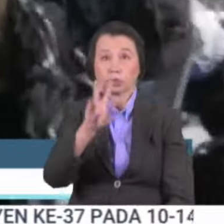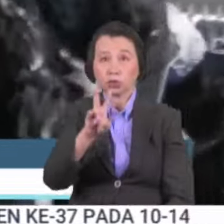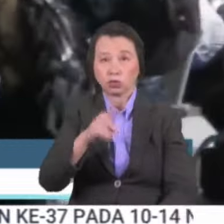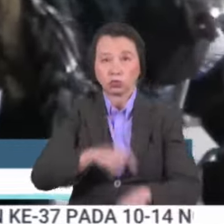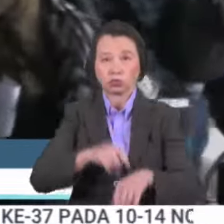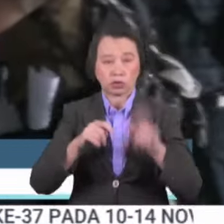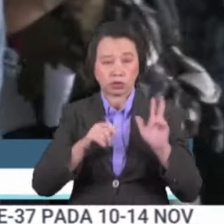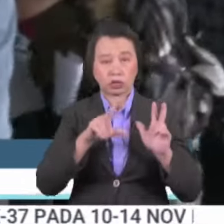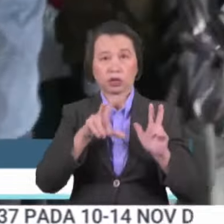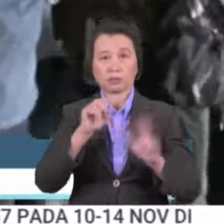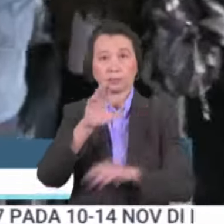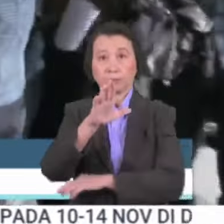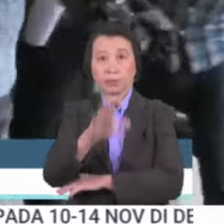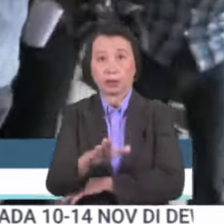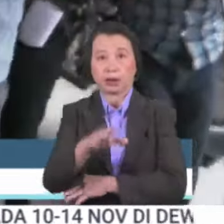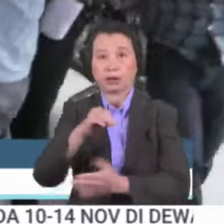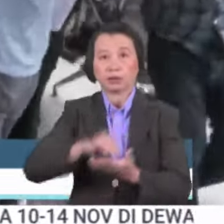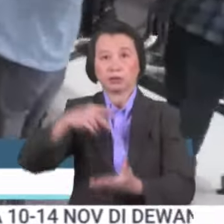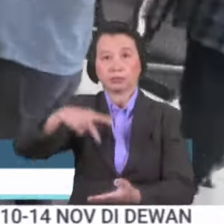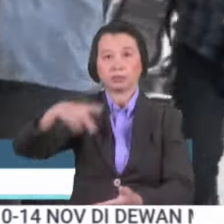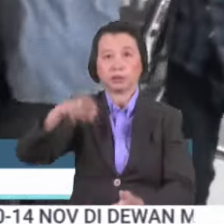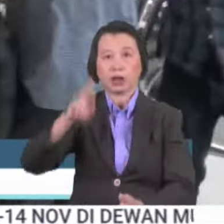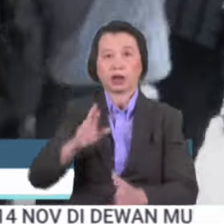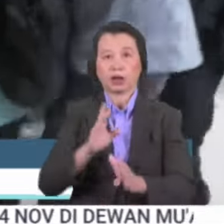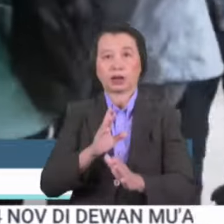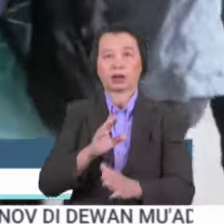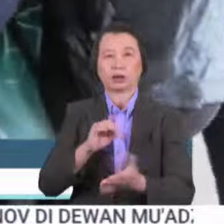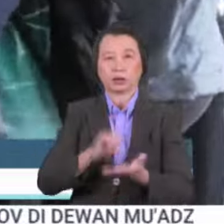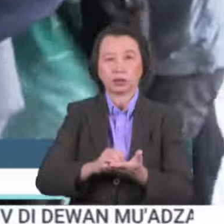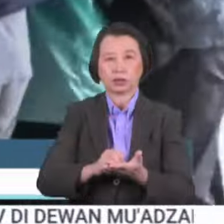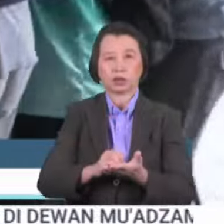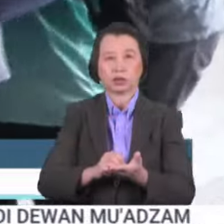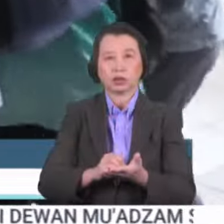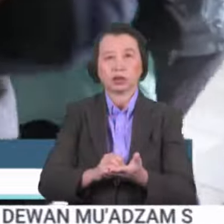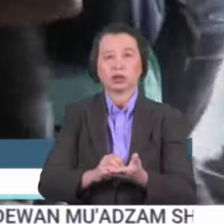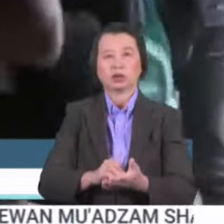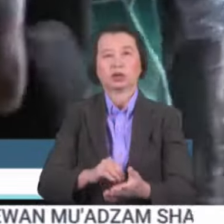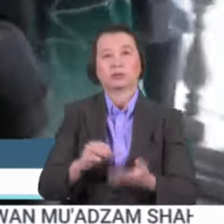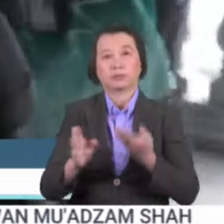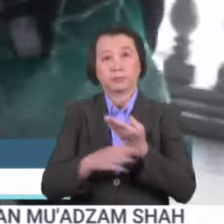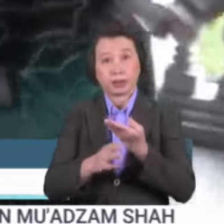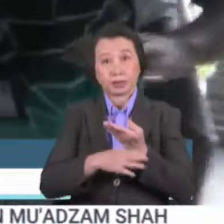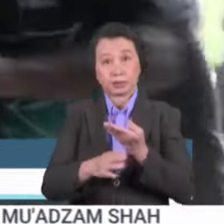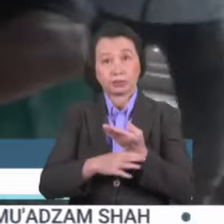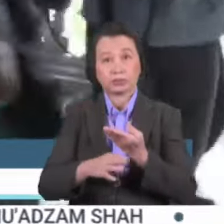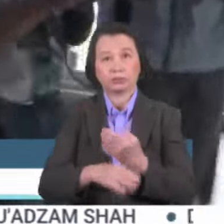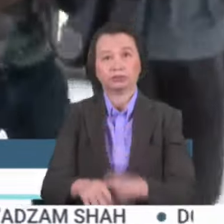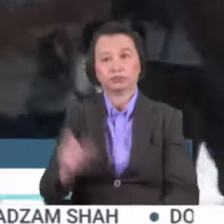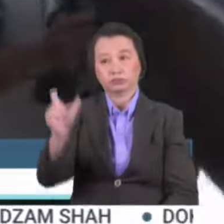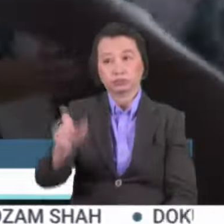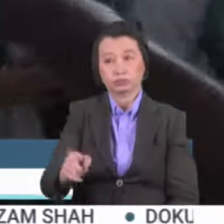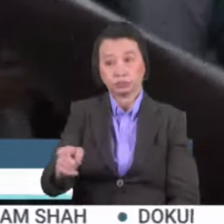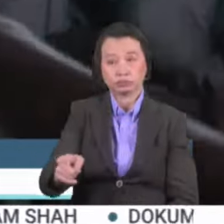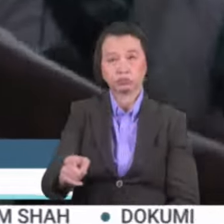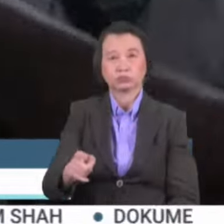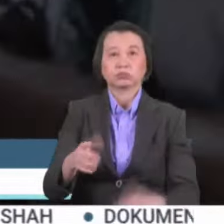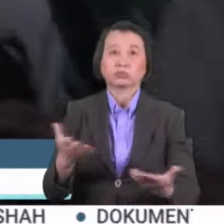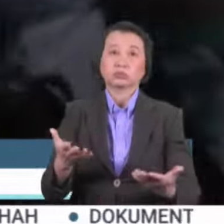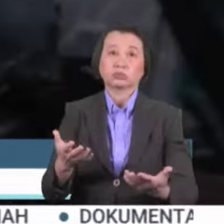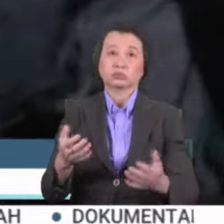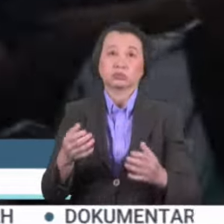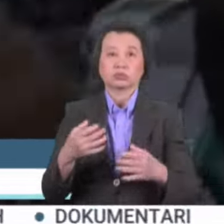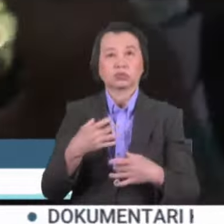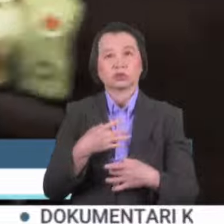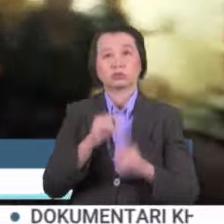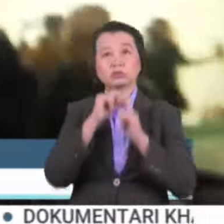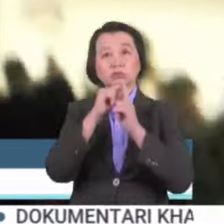pukul 3.30 petang di PPR Ampang Jajar Jalan Permatang Pauh, Butterworth. Tertuduh dengan sengaja telah